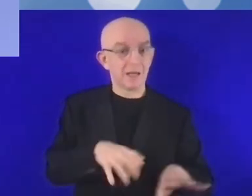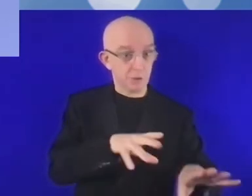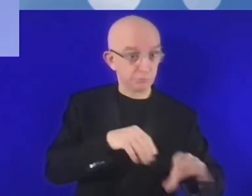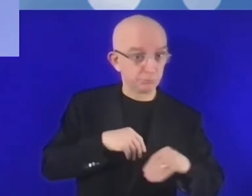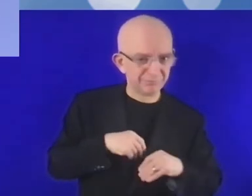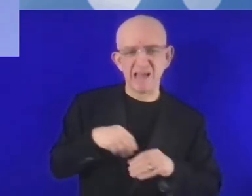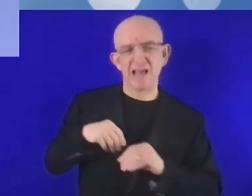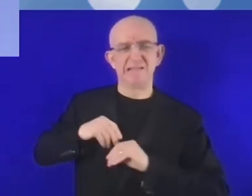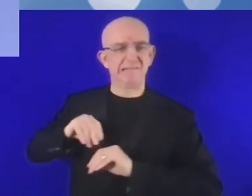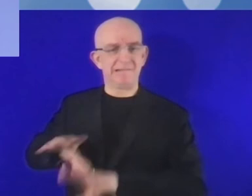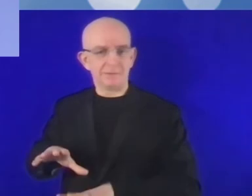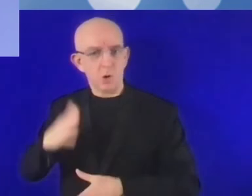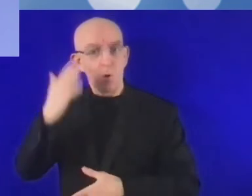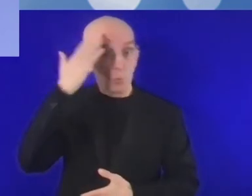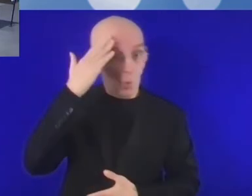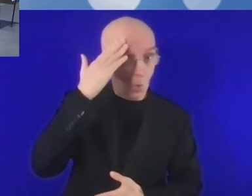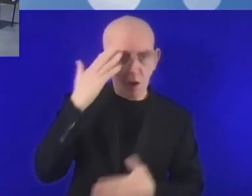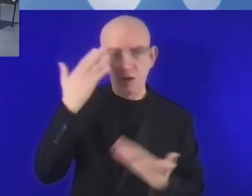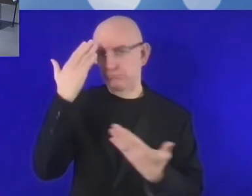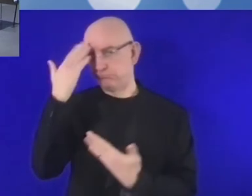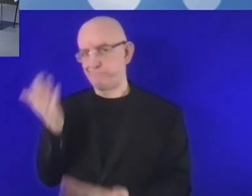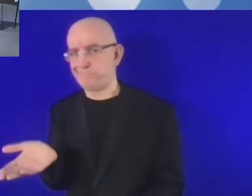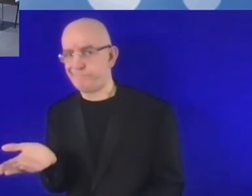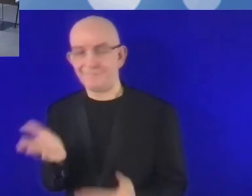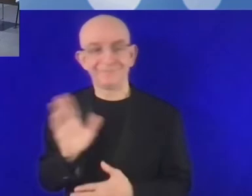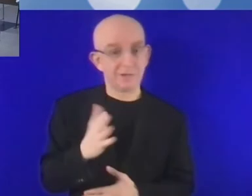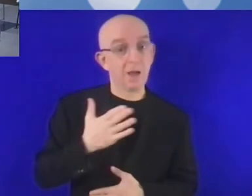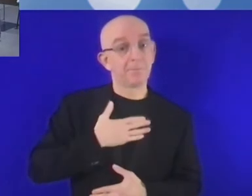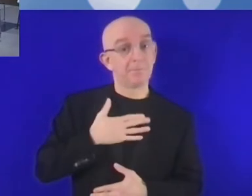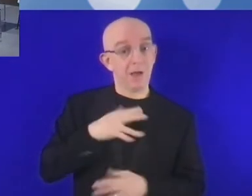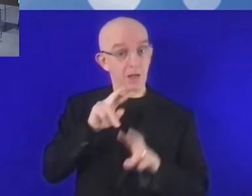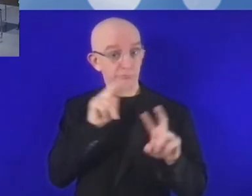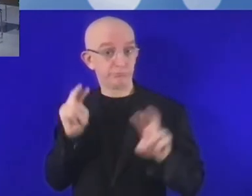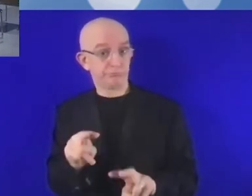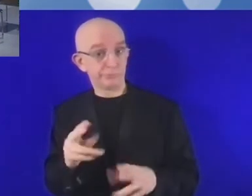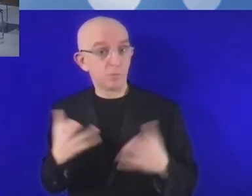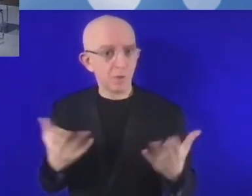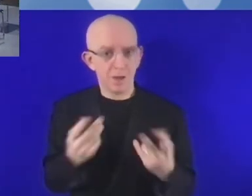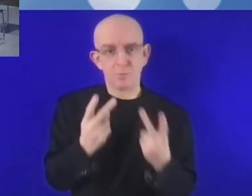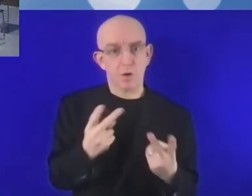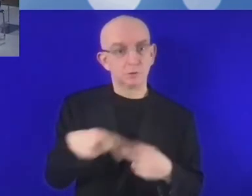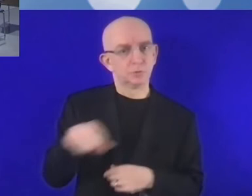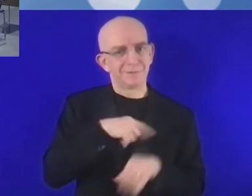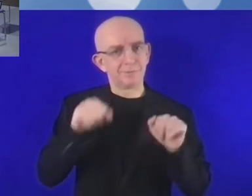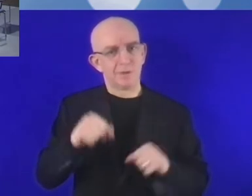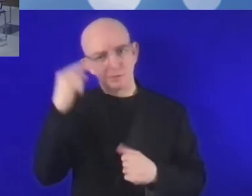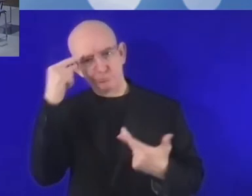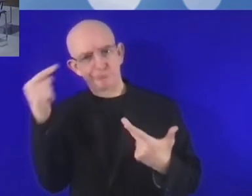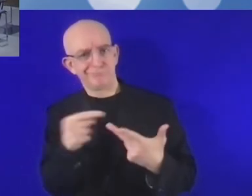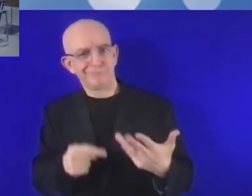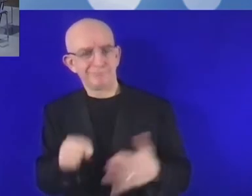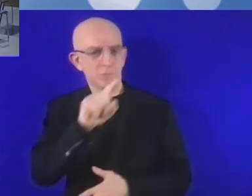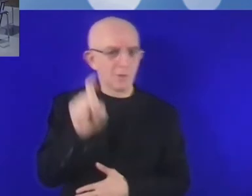بالفرق ما بين الموسيقى العالية الجودة والموسيقى المتدنية الجودة. يجب أن نأتي بحلول. قبل